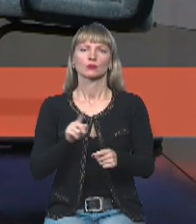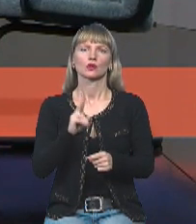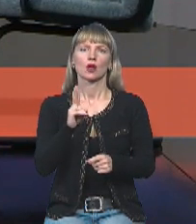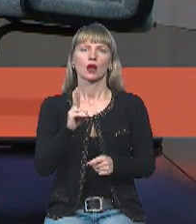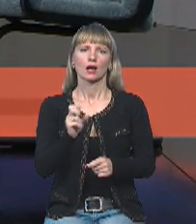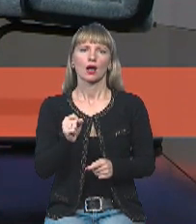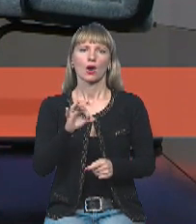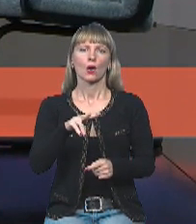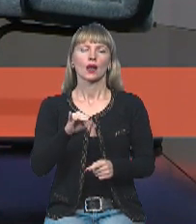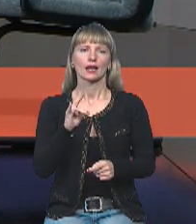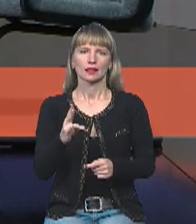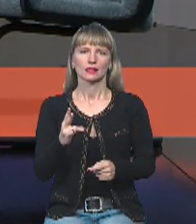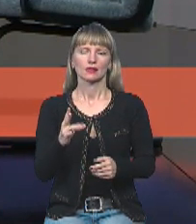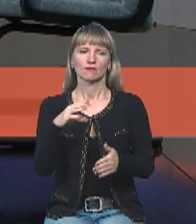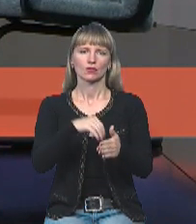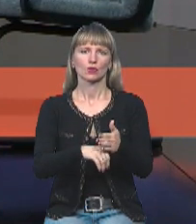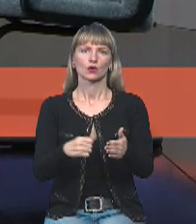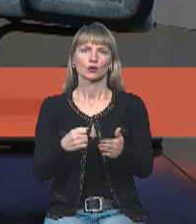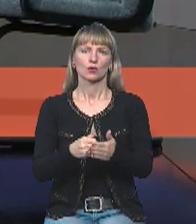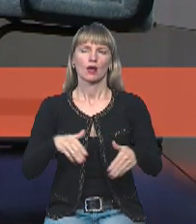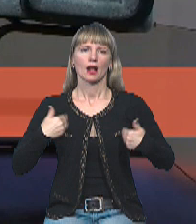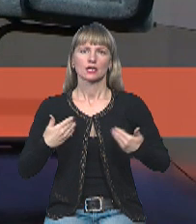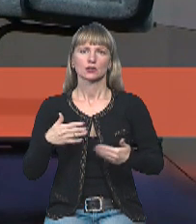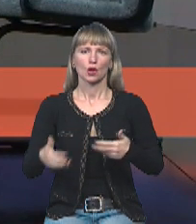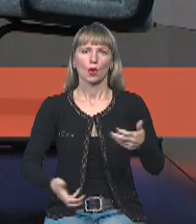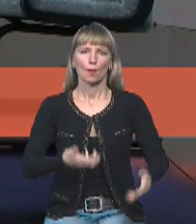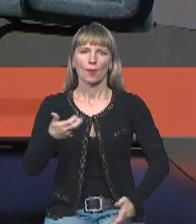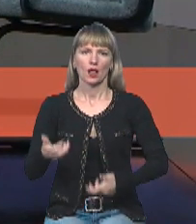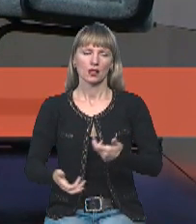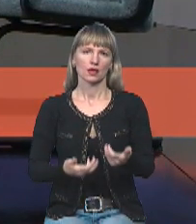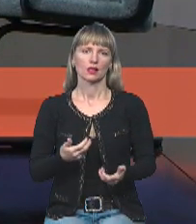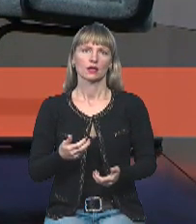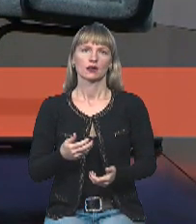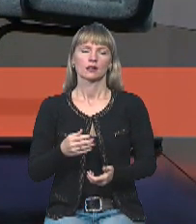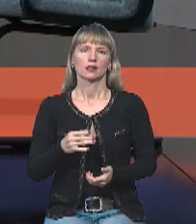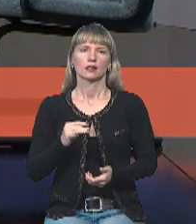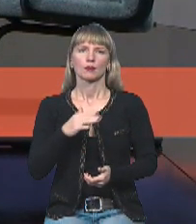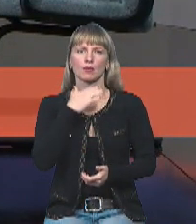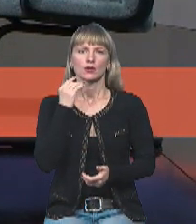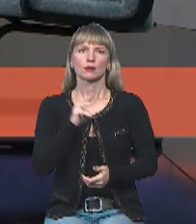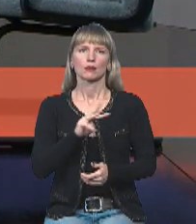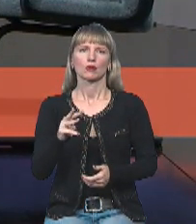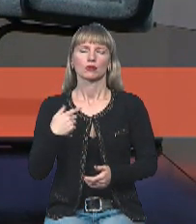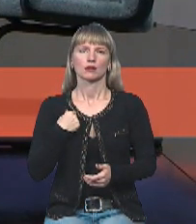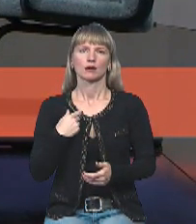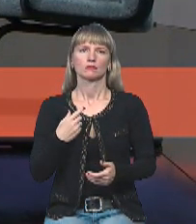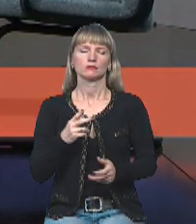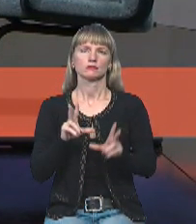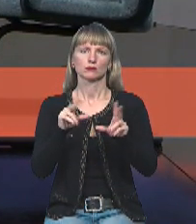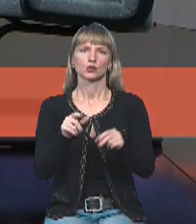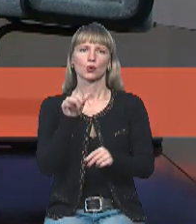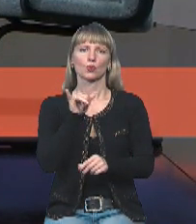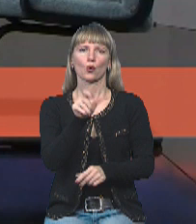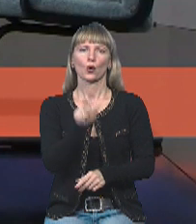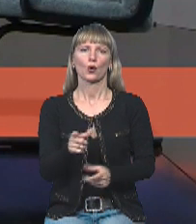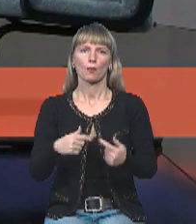каолін віднесений до загальнодержавної корисної копалини. Угу. Податків, таких як багато мільйонів нам малюють у громаду,